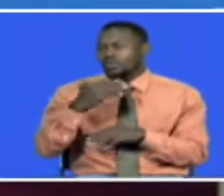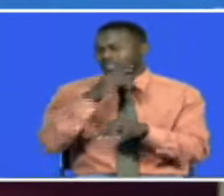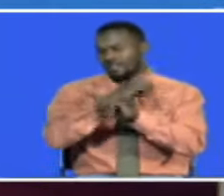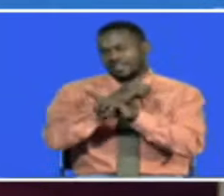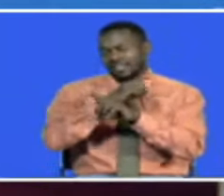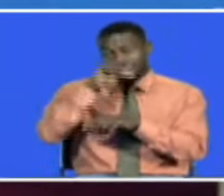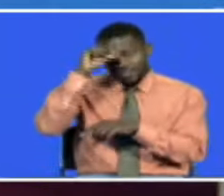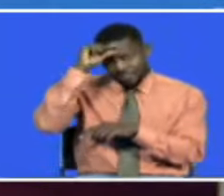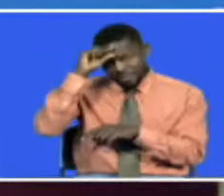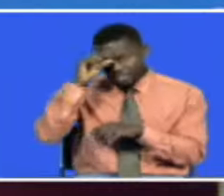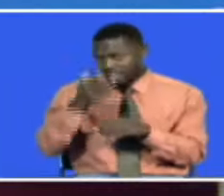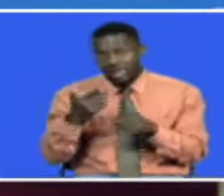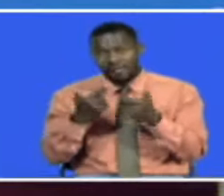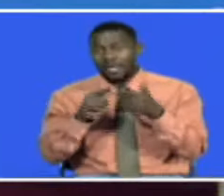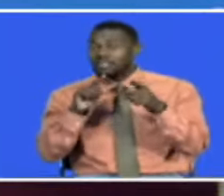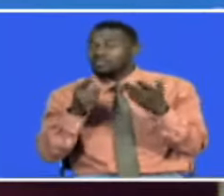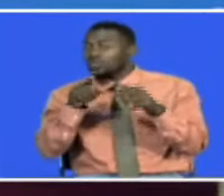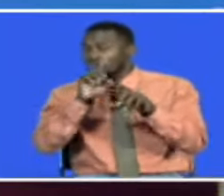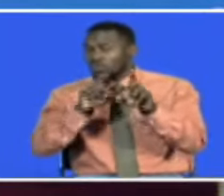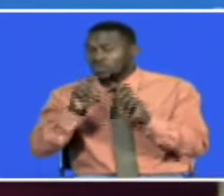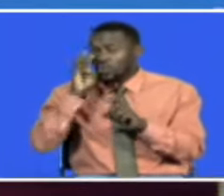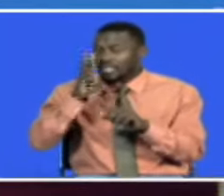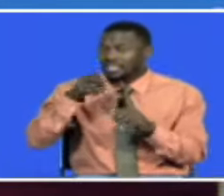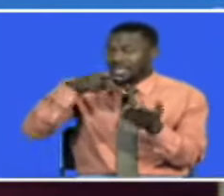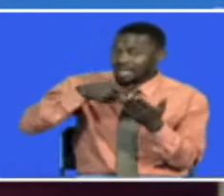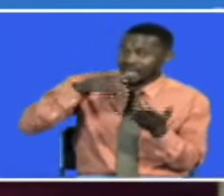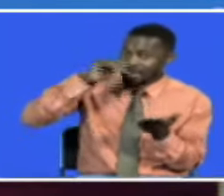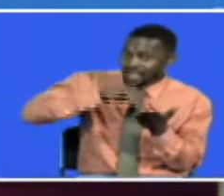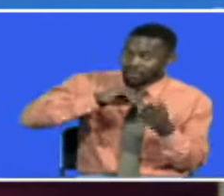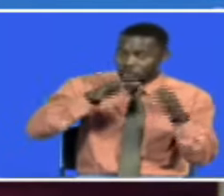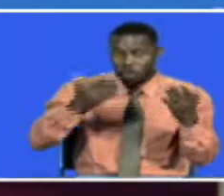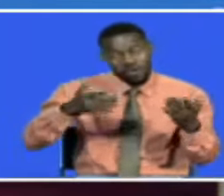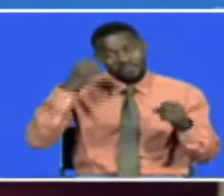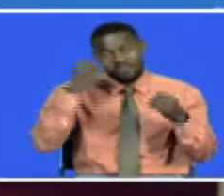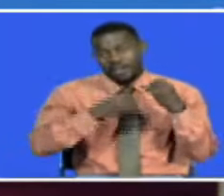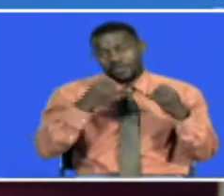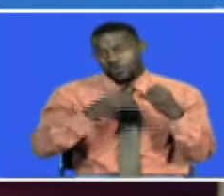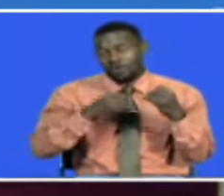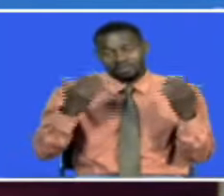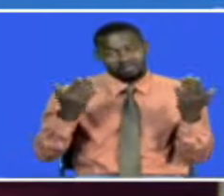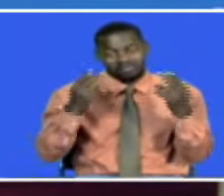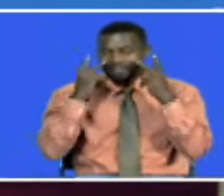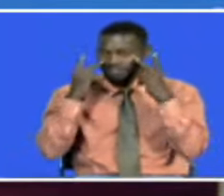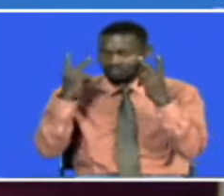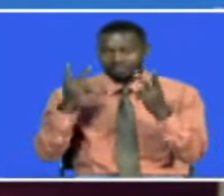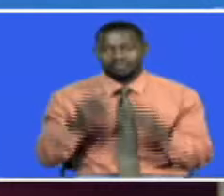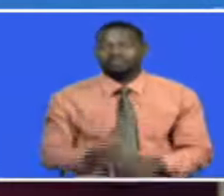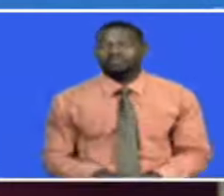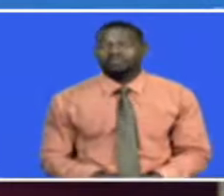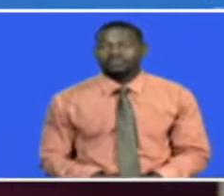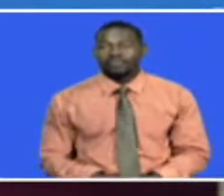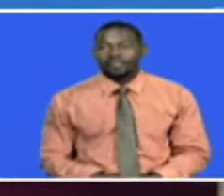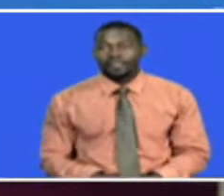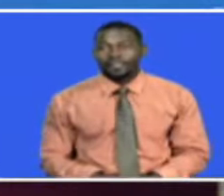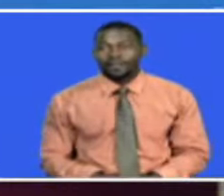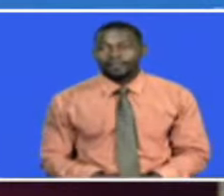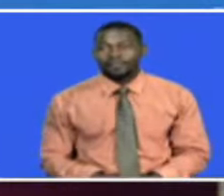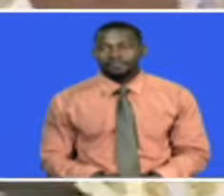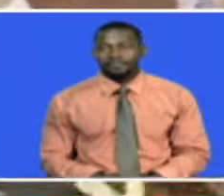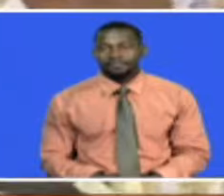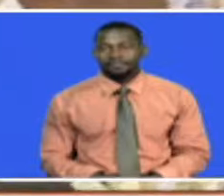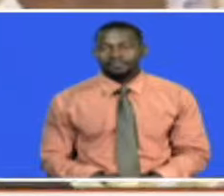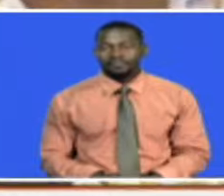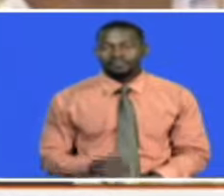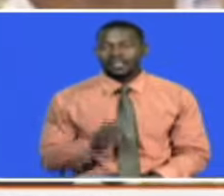wapi? Na je, atasimama tena au ndio mwisho wake? Basi Alan Ochanda anatusimulia taarifa hiyo.